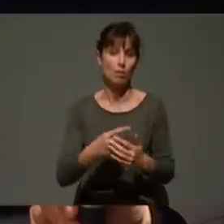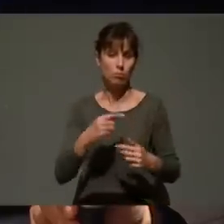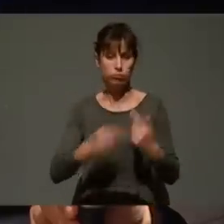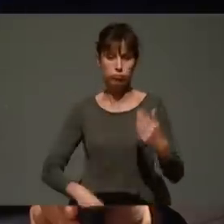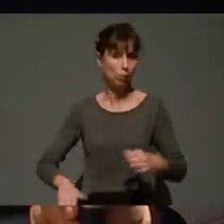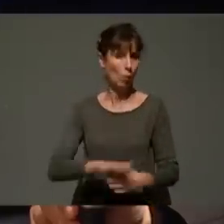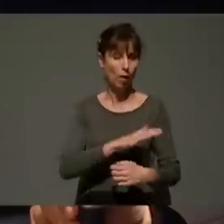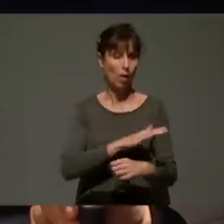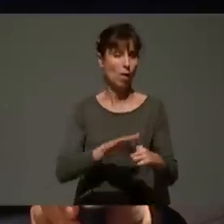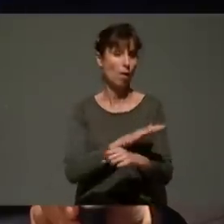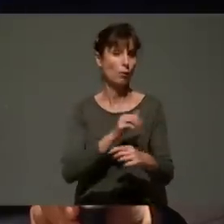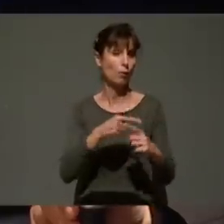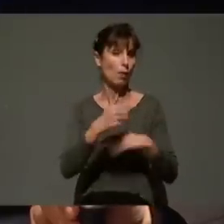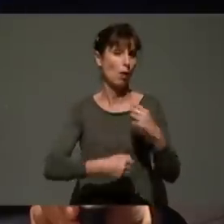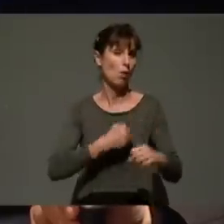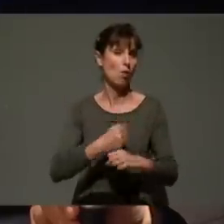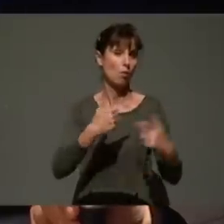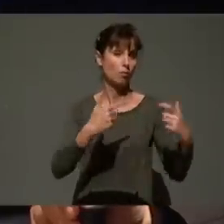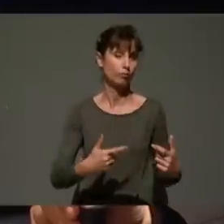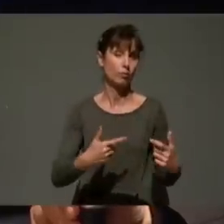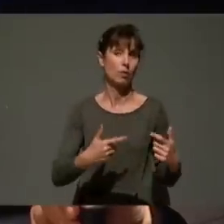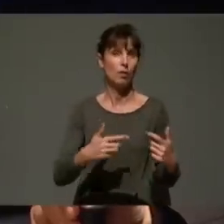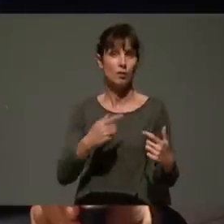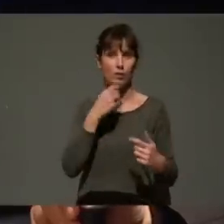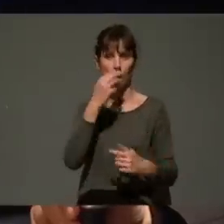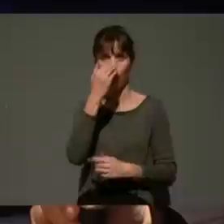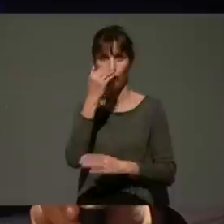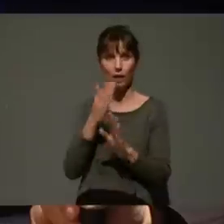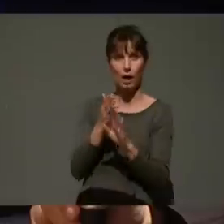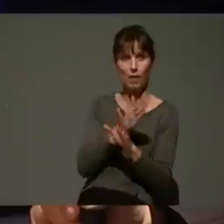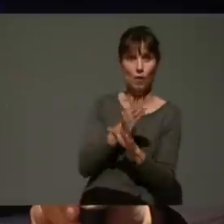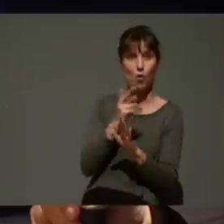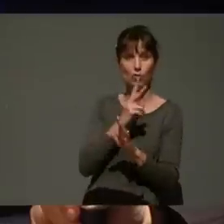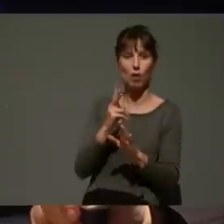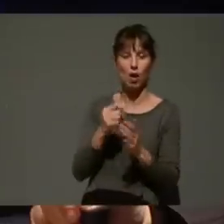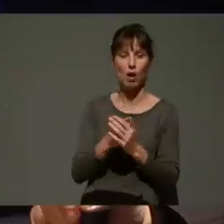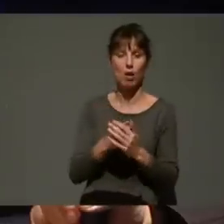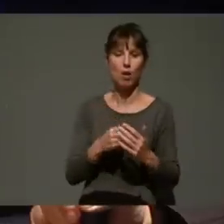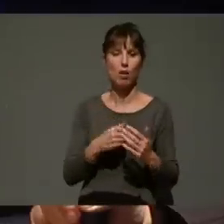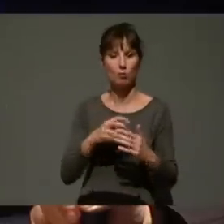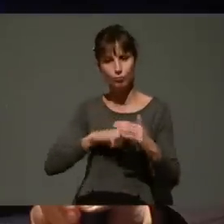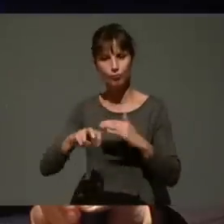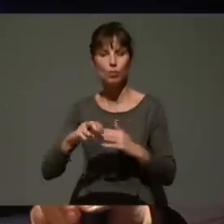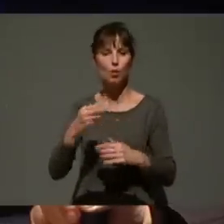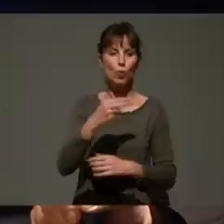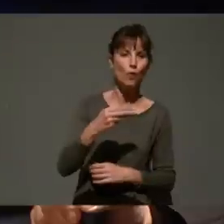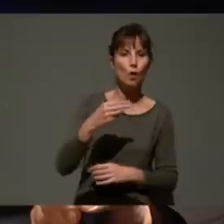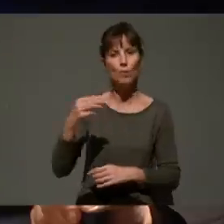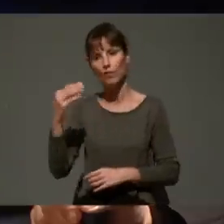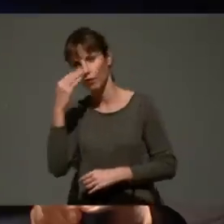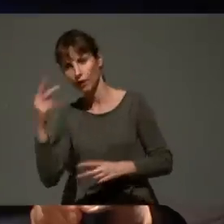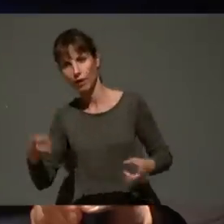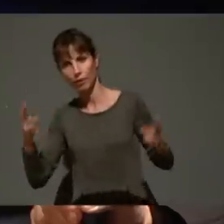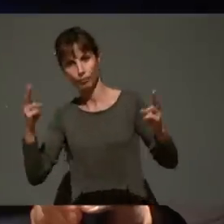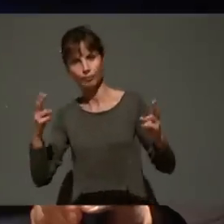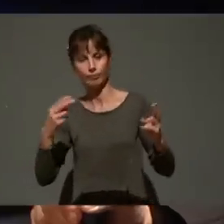d'examen qu'on doit avoir fait avant février en général. Hein, donc on a entre novembre et février pour le faire.